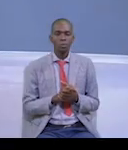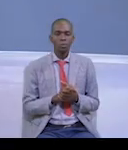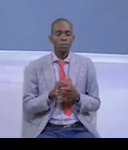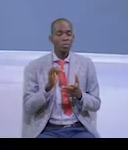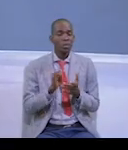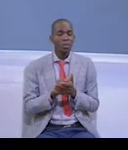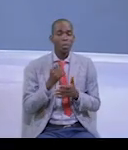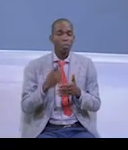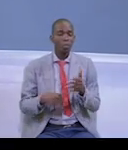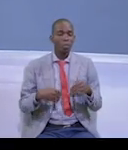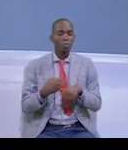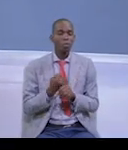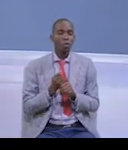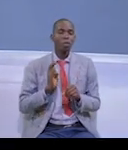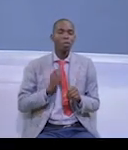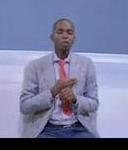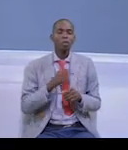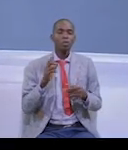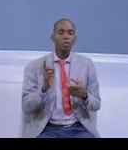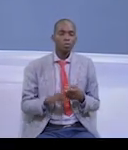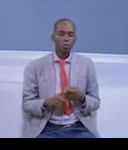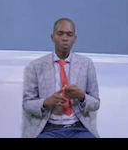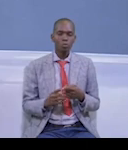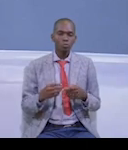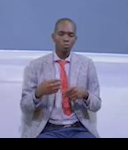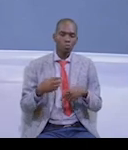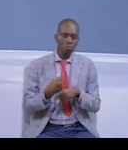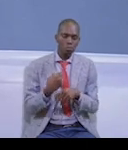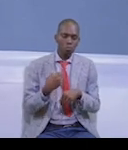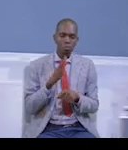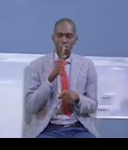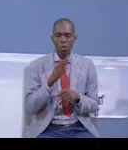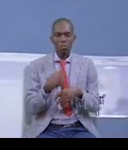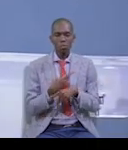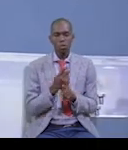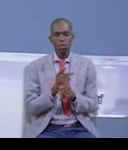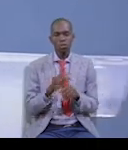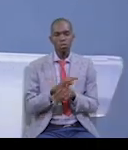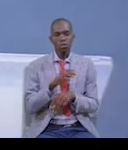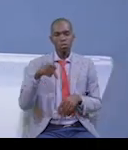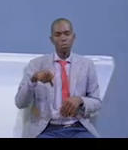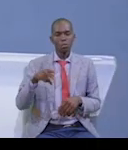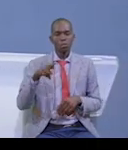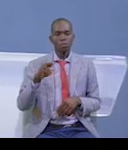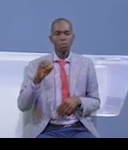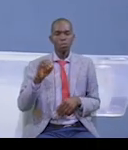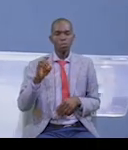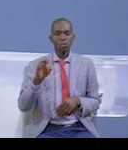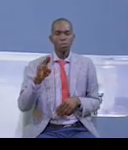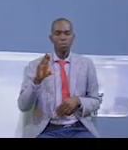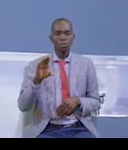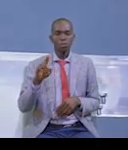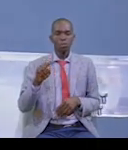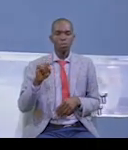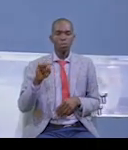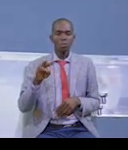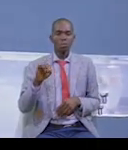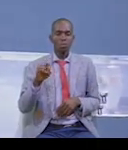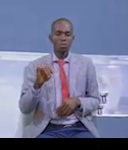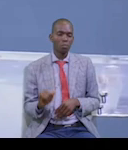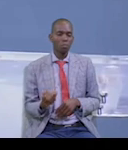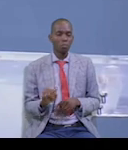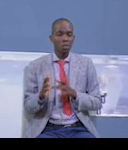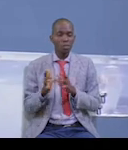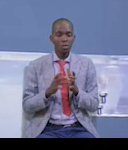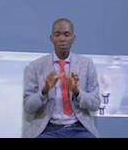us productive. వీరే ఫలవంతమైన సేవకులు. Jesus did not leave any day idle. యేసు ఏ రోజు